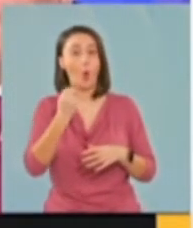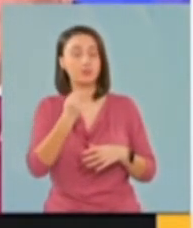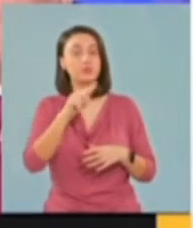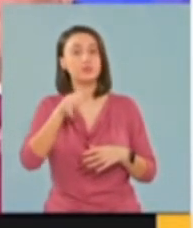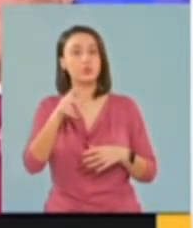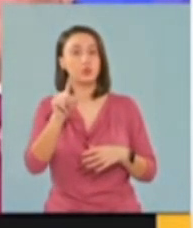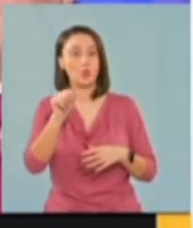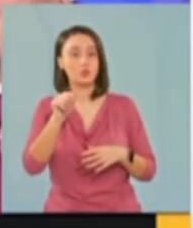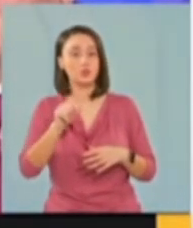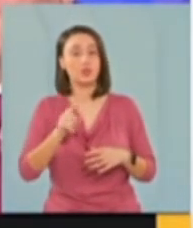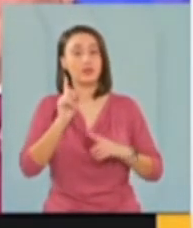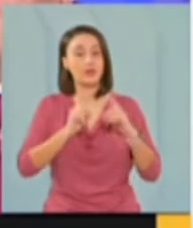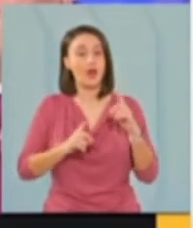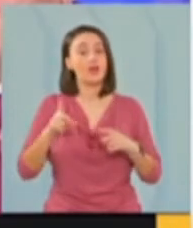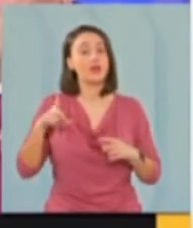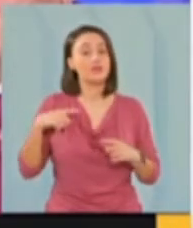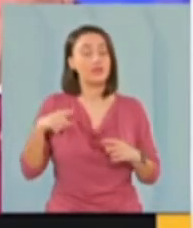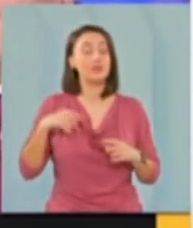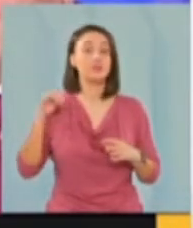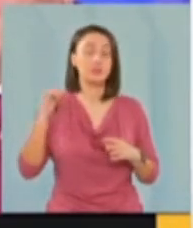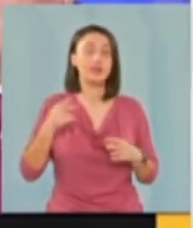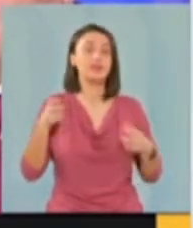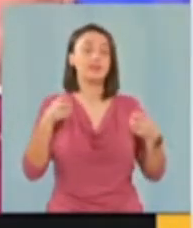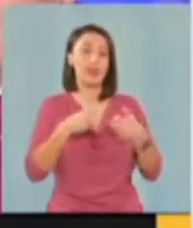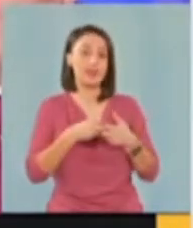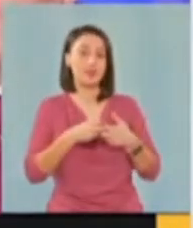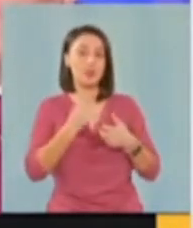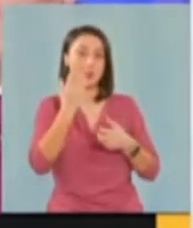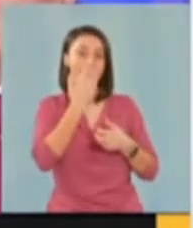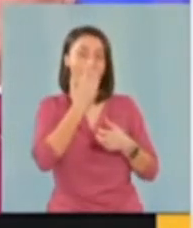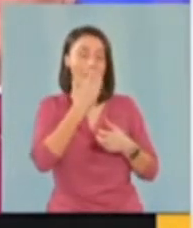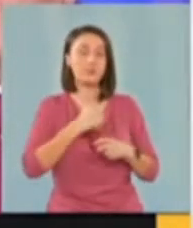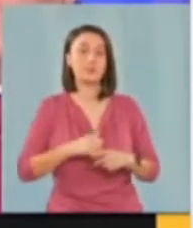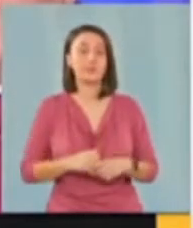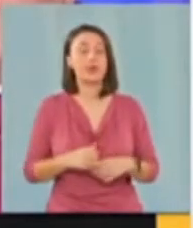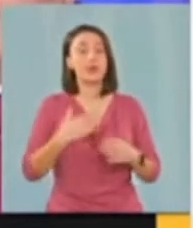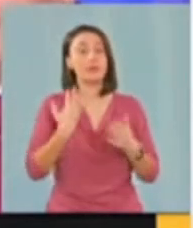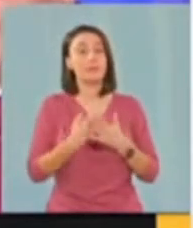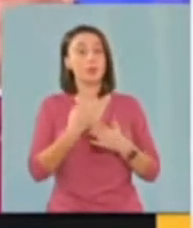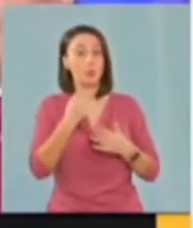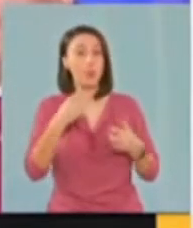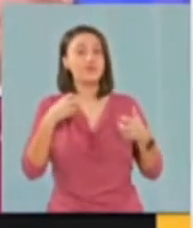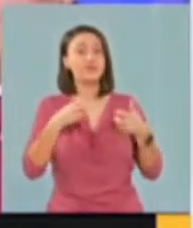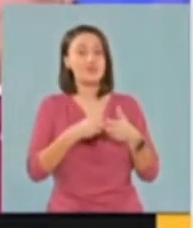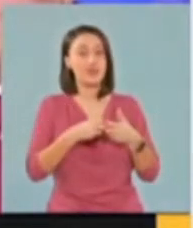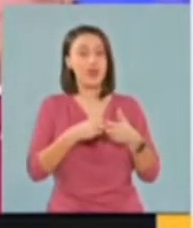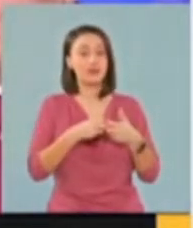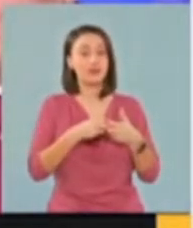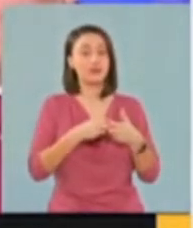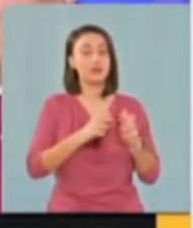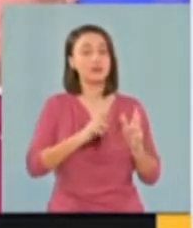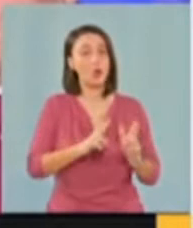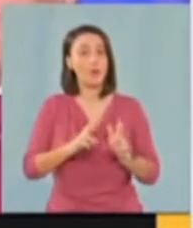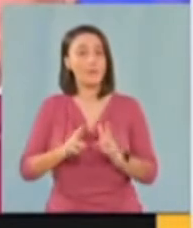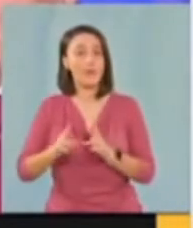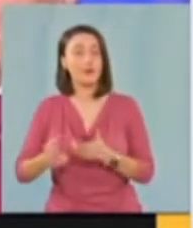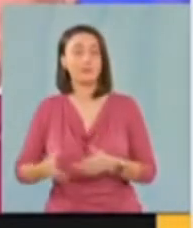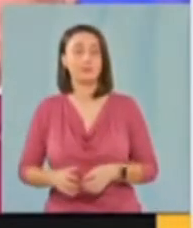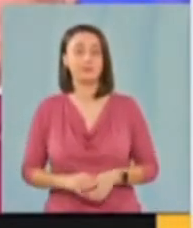8,20. Dacă ar fi existat și teste în școli pentru o testare